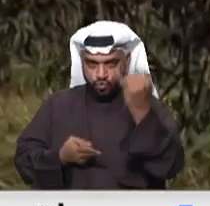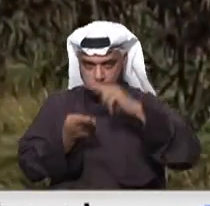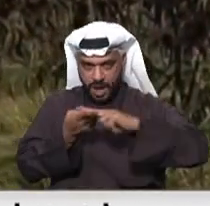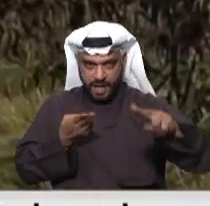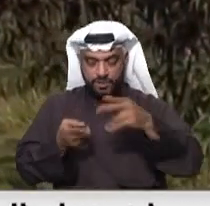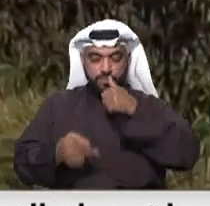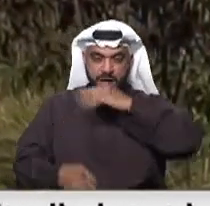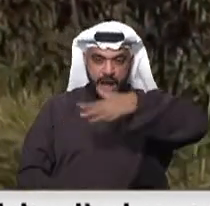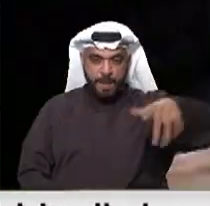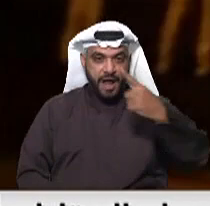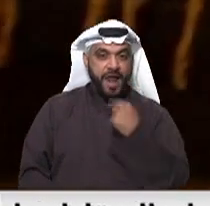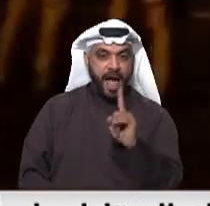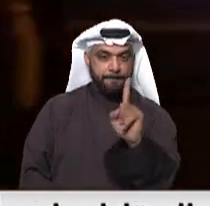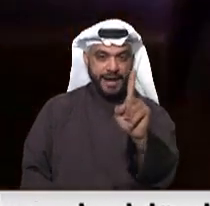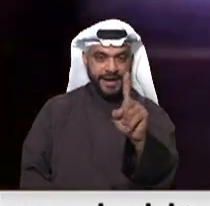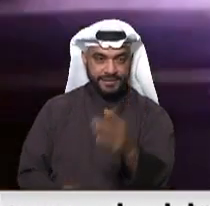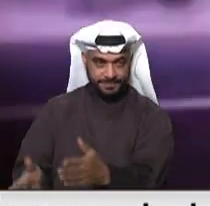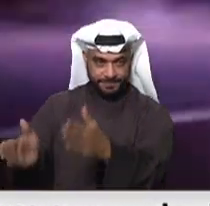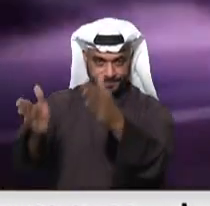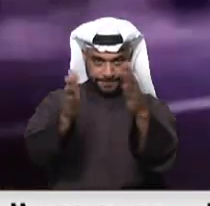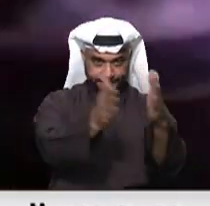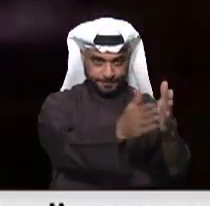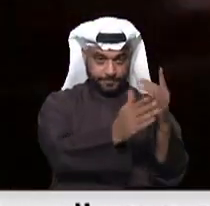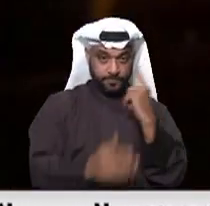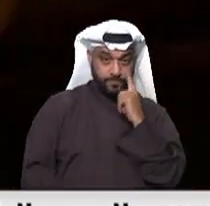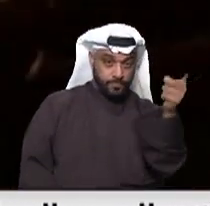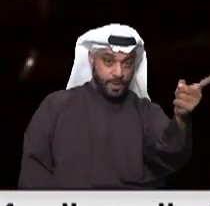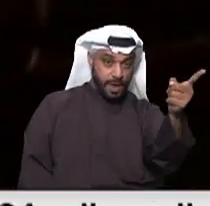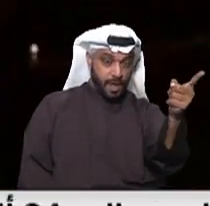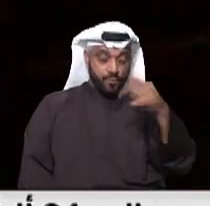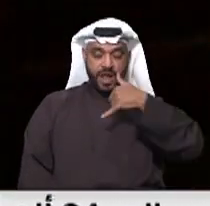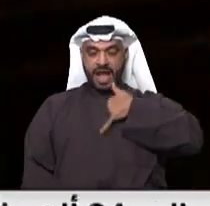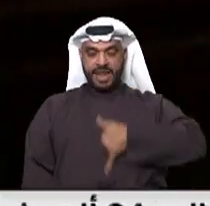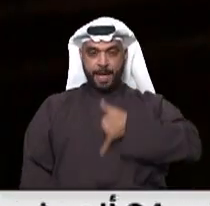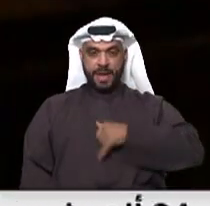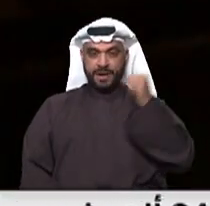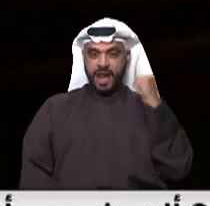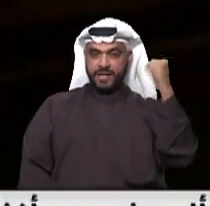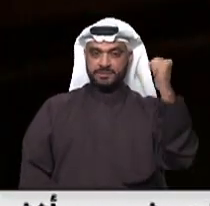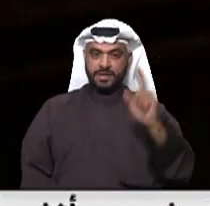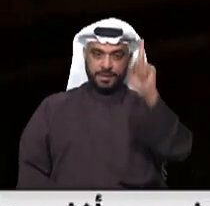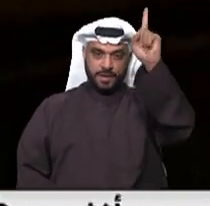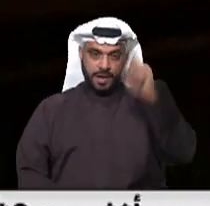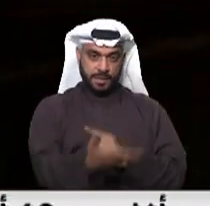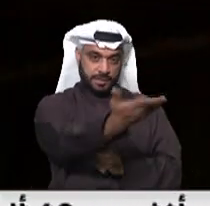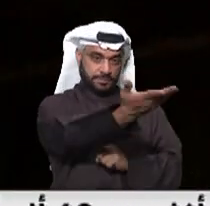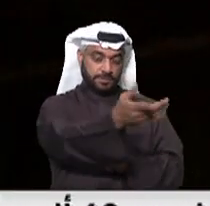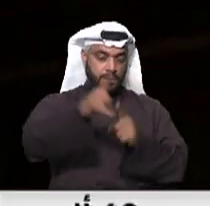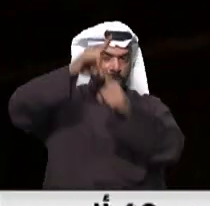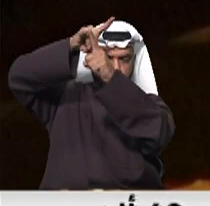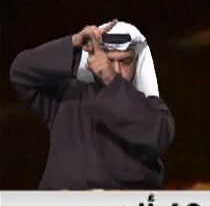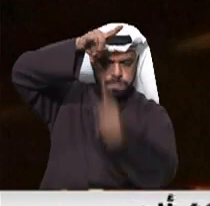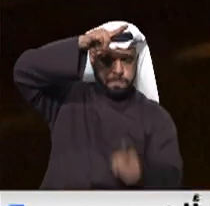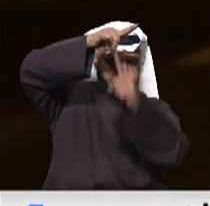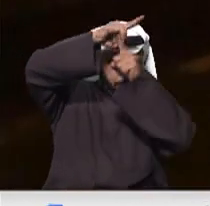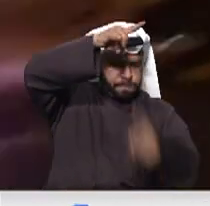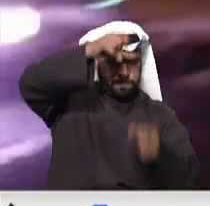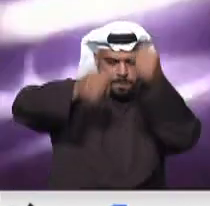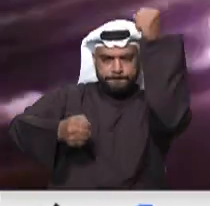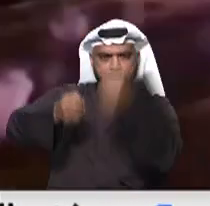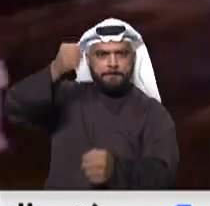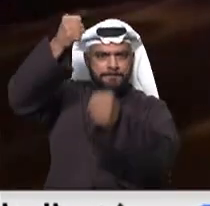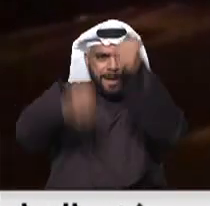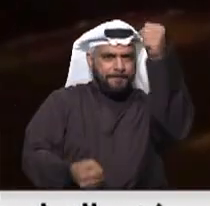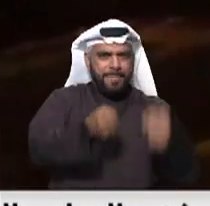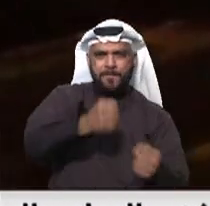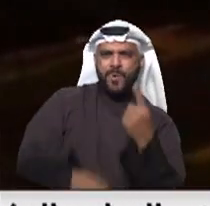الأحمر. من جانبه قال المتحدث باسم الحوثيين في اليمن إن الضربات الأمريكية في اليمن والتي استهدفت